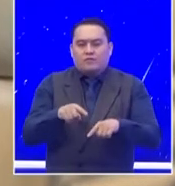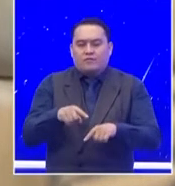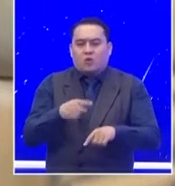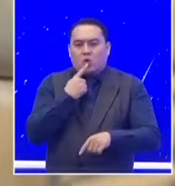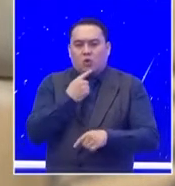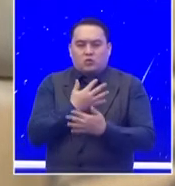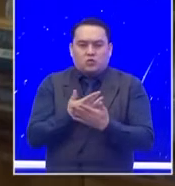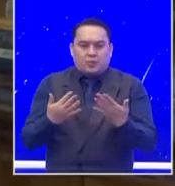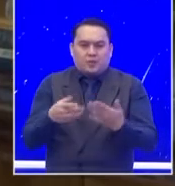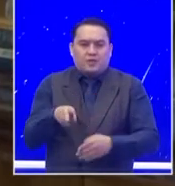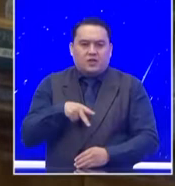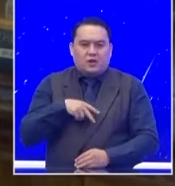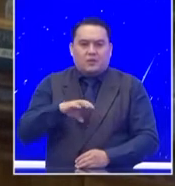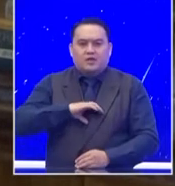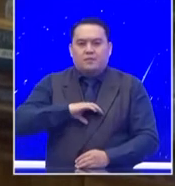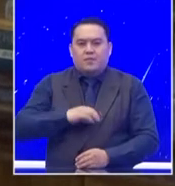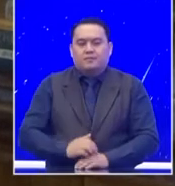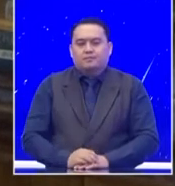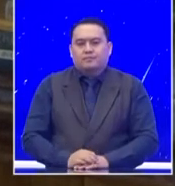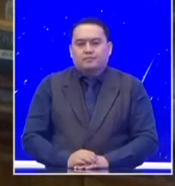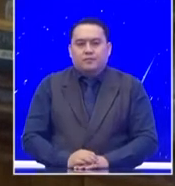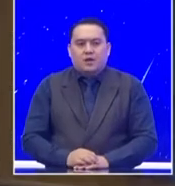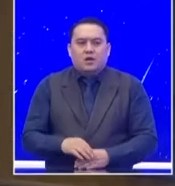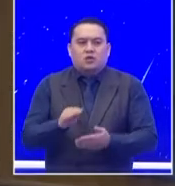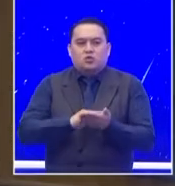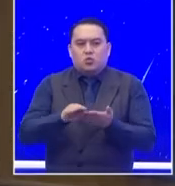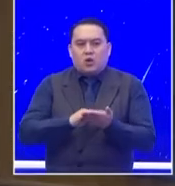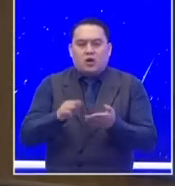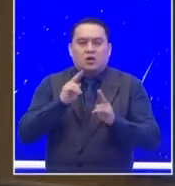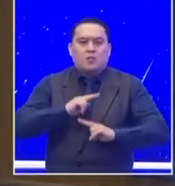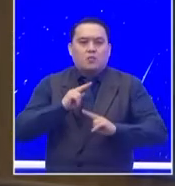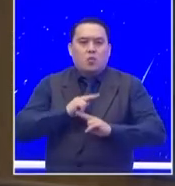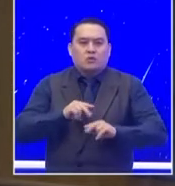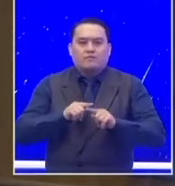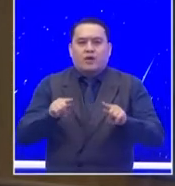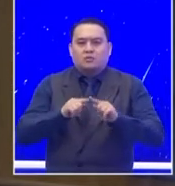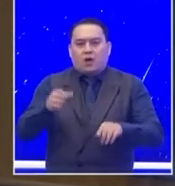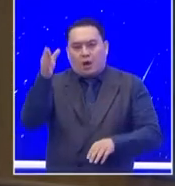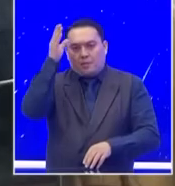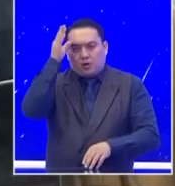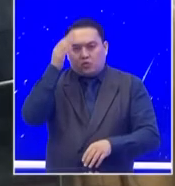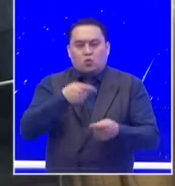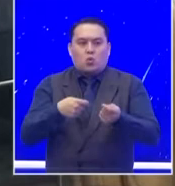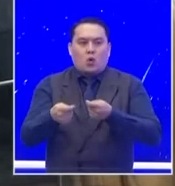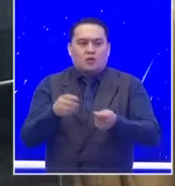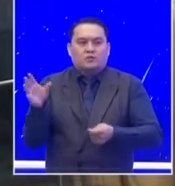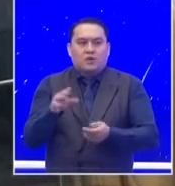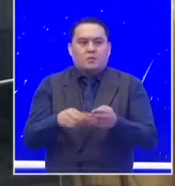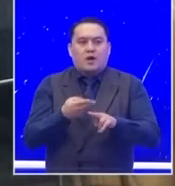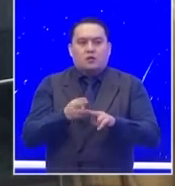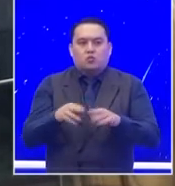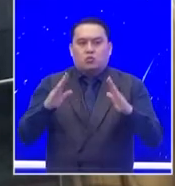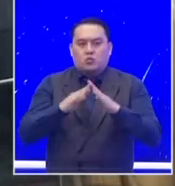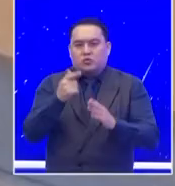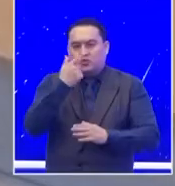степени и другими медалями. Больше 30 лет проработал на журналистском поприще. Воспитание и образование ставят во главу угла. Поэтому дома есть